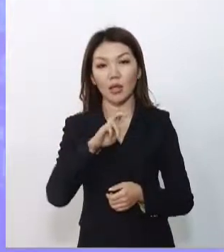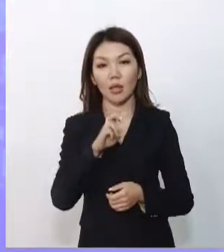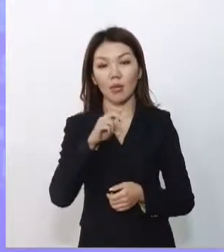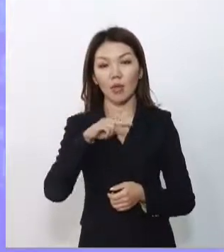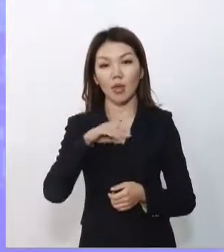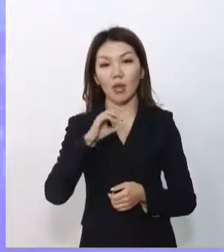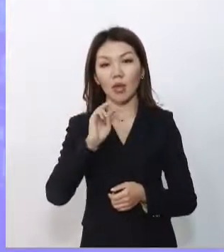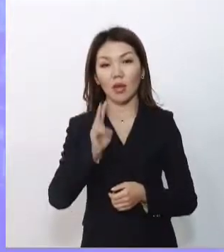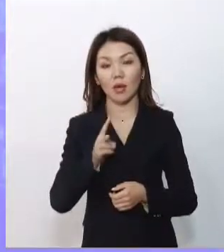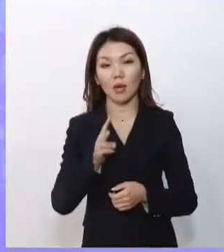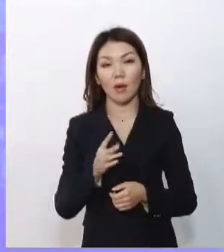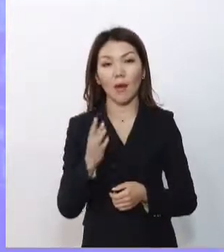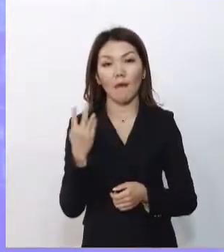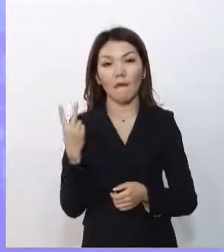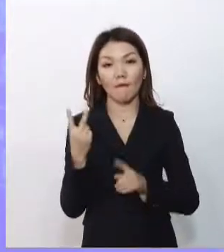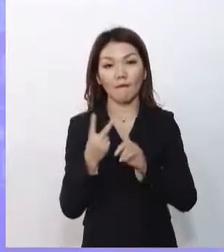Второй способ.